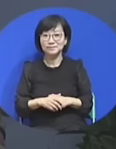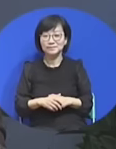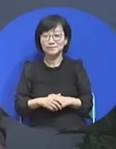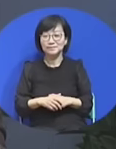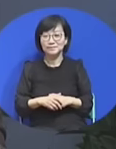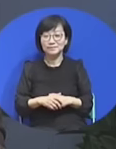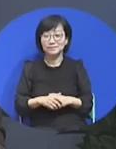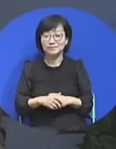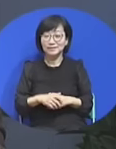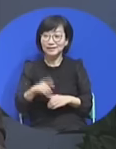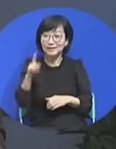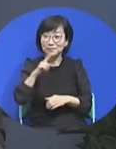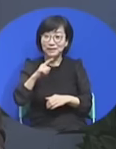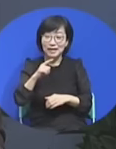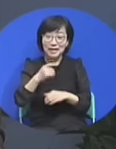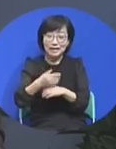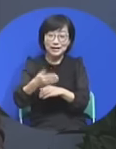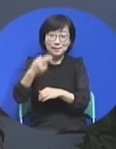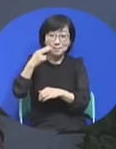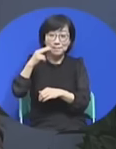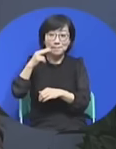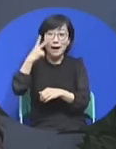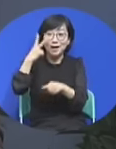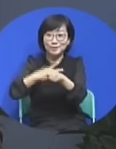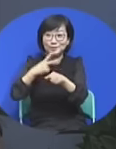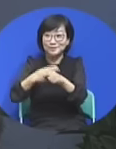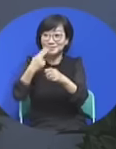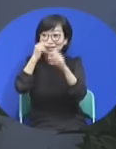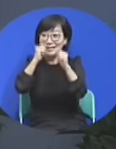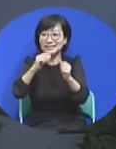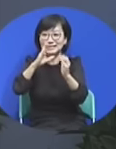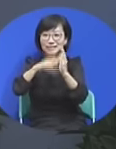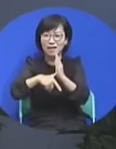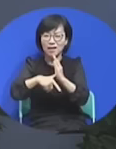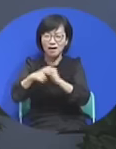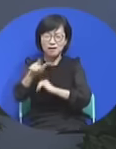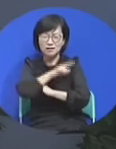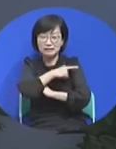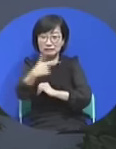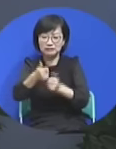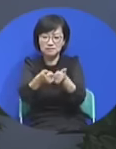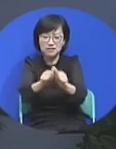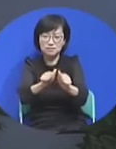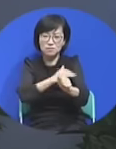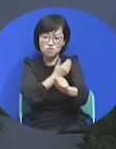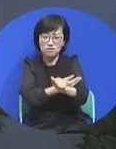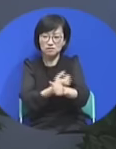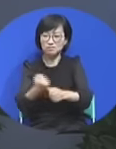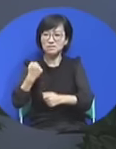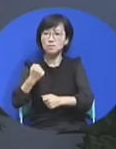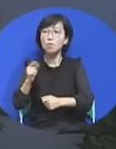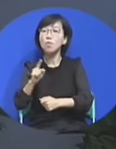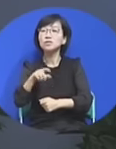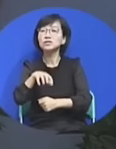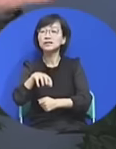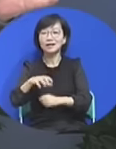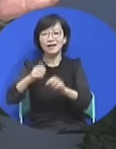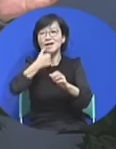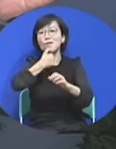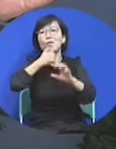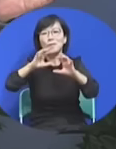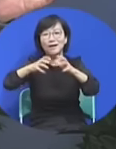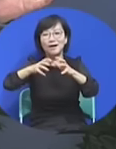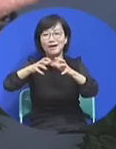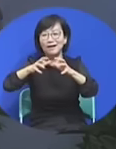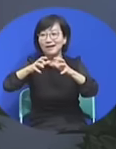당시에 로마 시민권이 대단했습니다. At the time, people had great acclaim for this Roman citizenship. 로마에